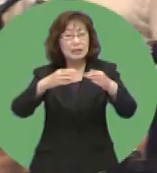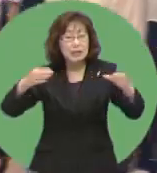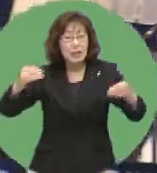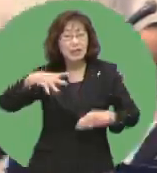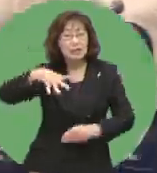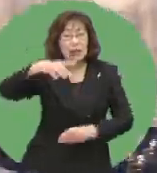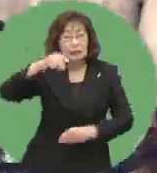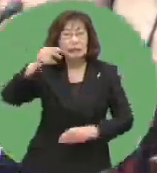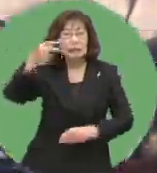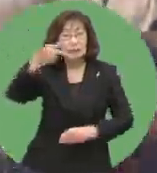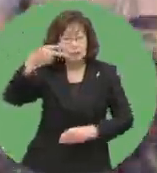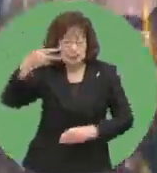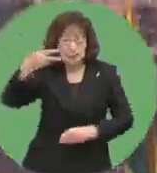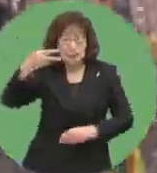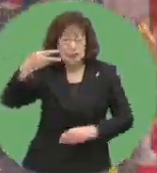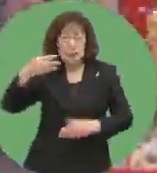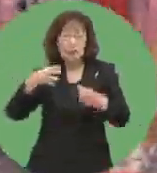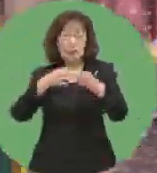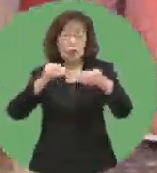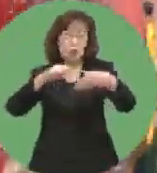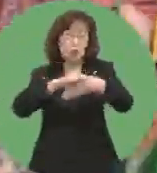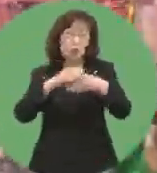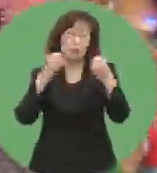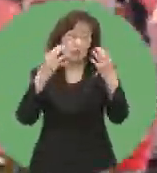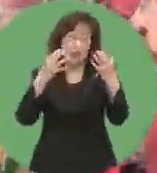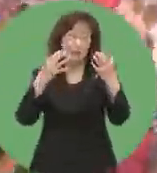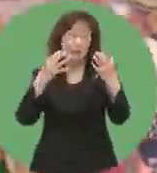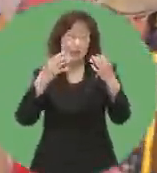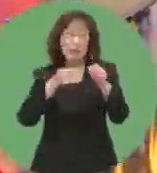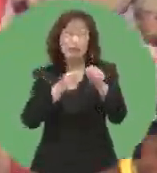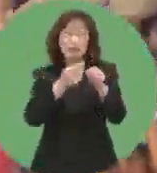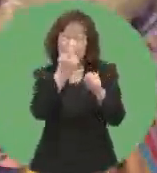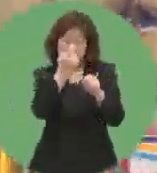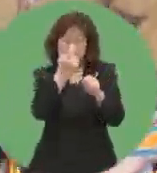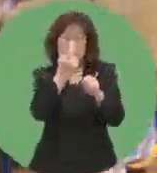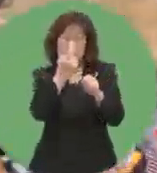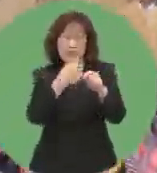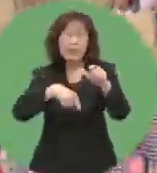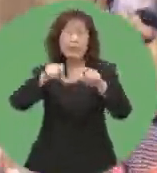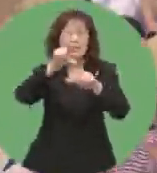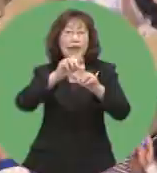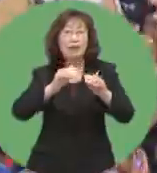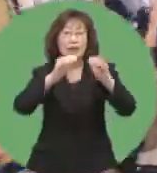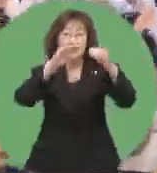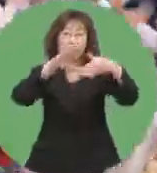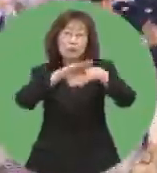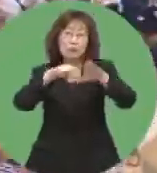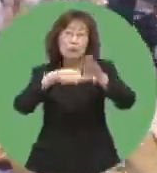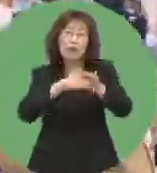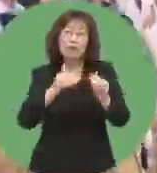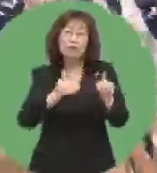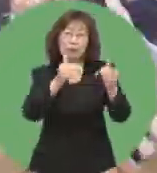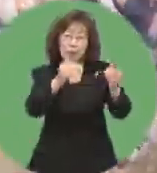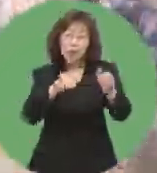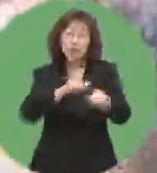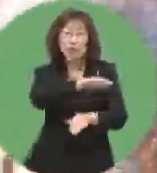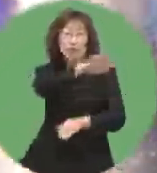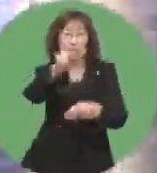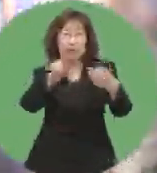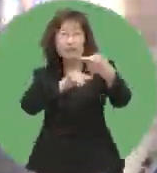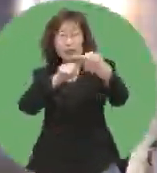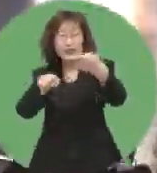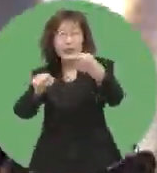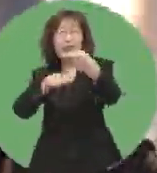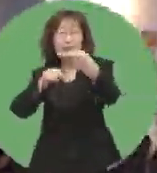2度の国民文化祭を契機にさらに高まった文化振興への機運皆さん一人一人が文化